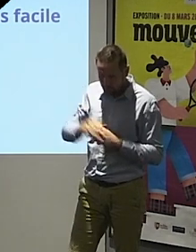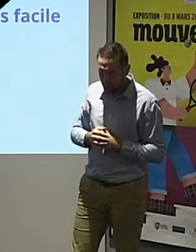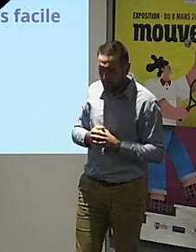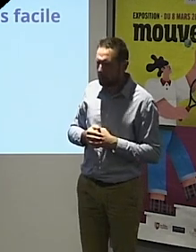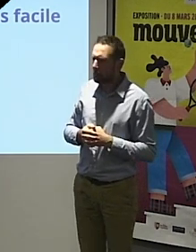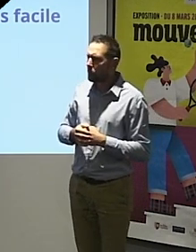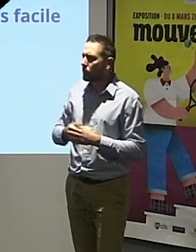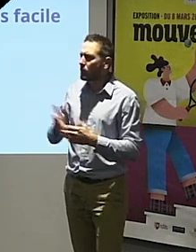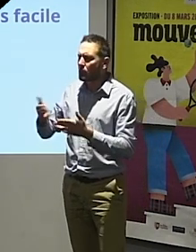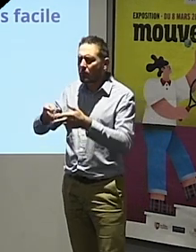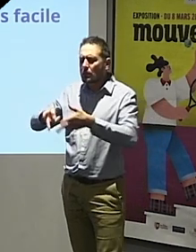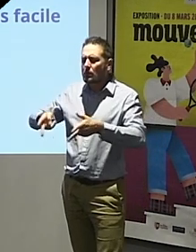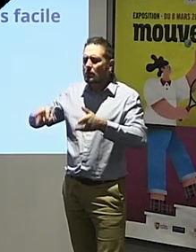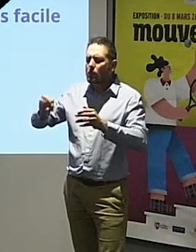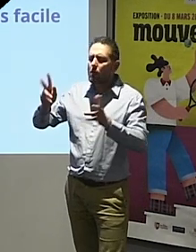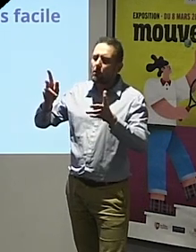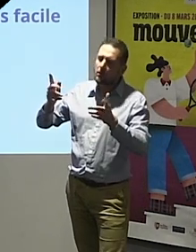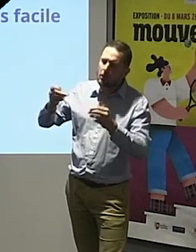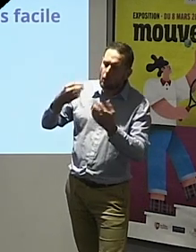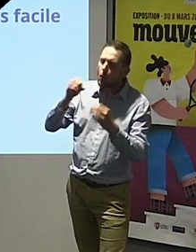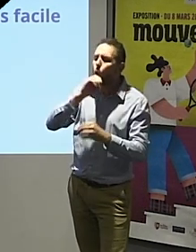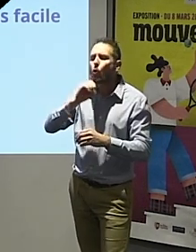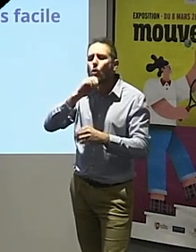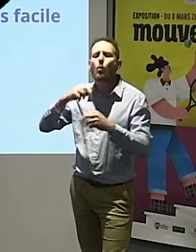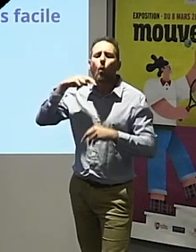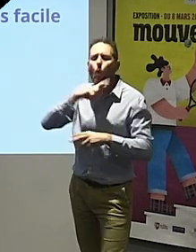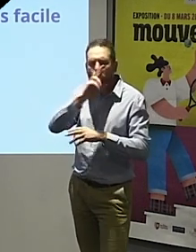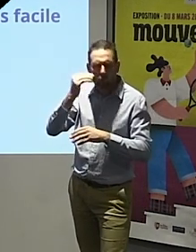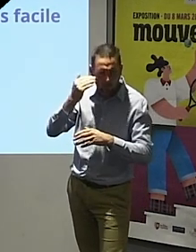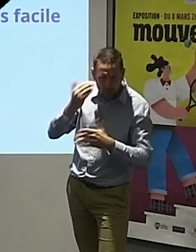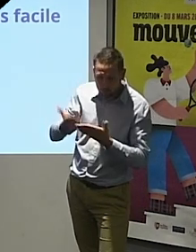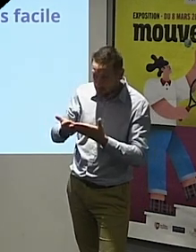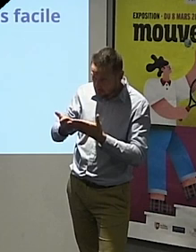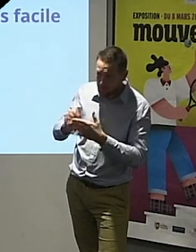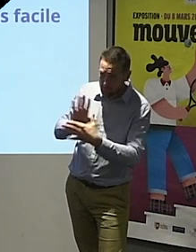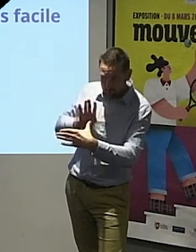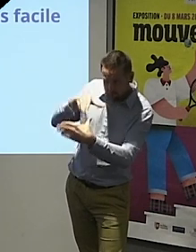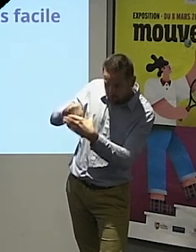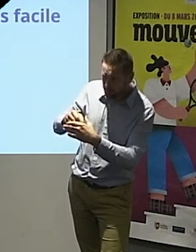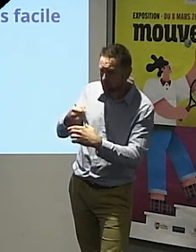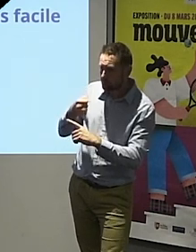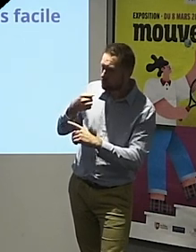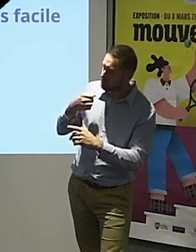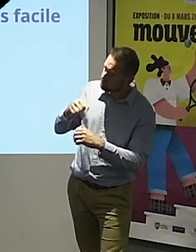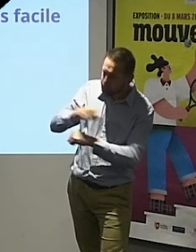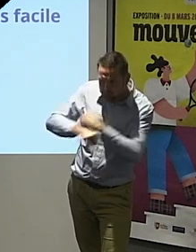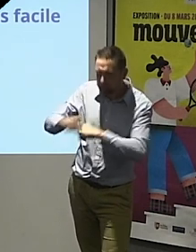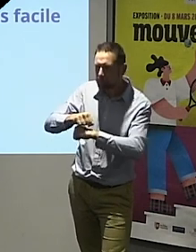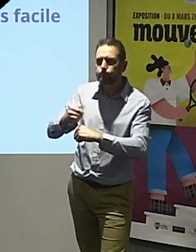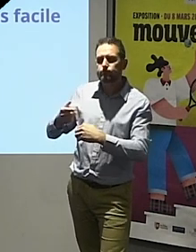l'Octobre Rose, et j'ai fait des marches avec ça, Et en